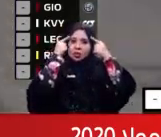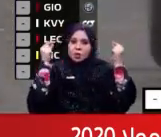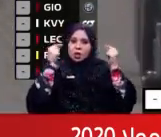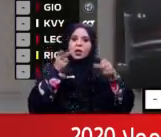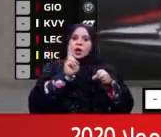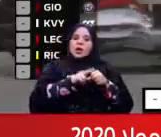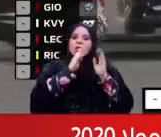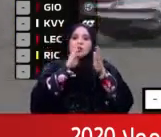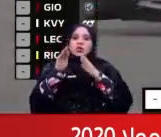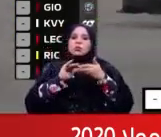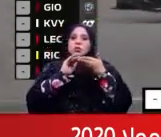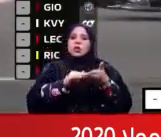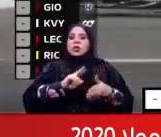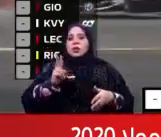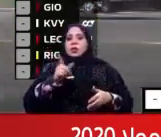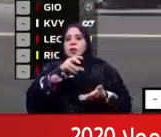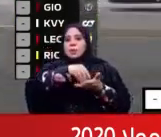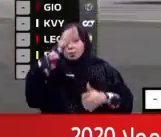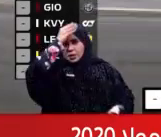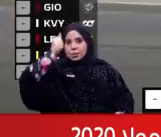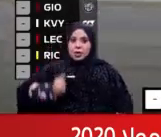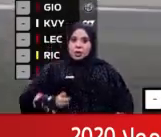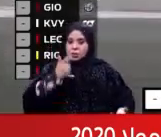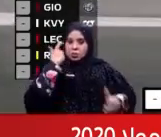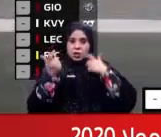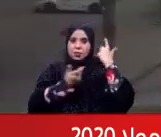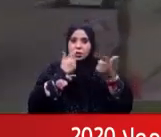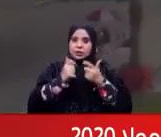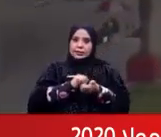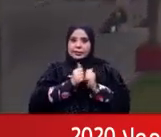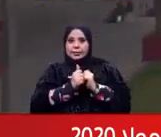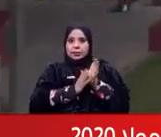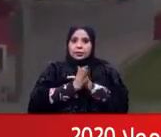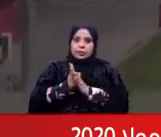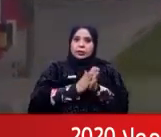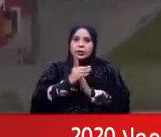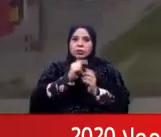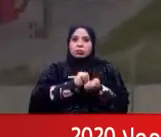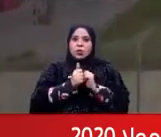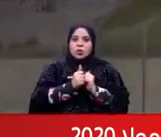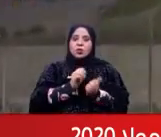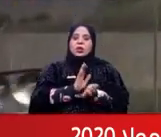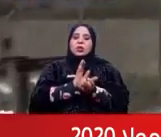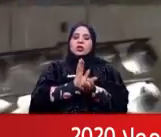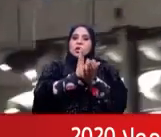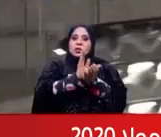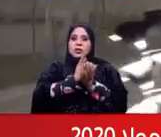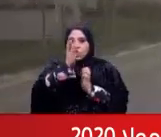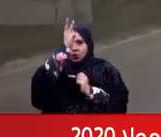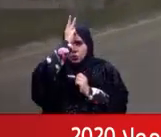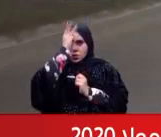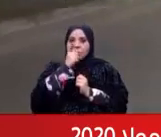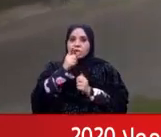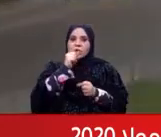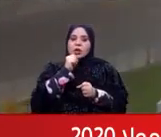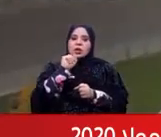والجهات المساندة الأخرى في مملكة البحرين لمتابعة منافسات سباق جائزة رولكس الصخير